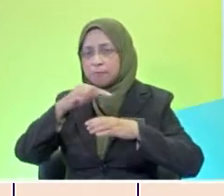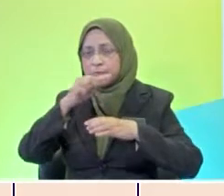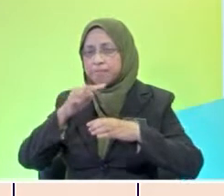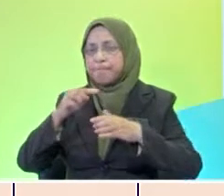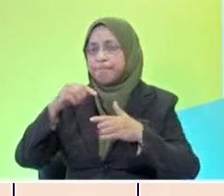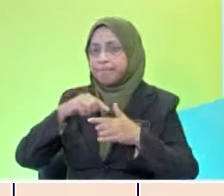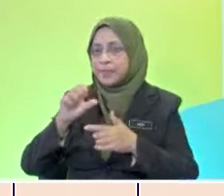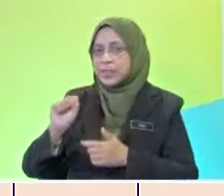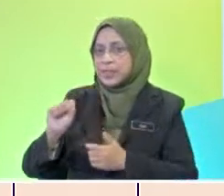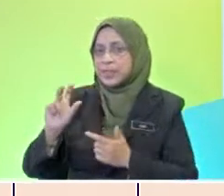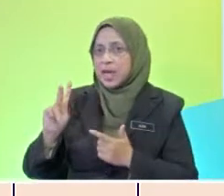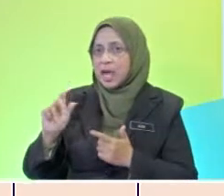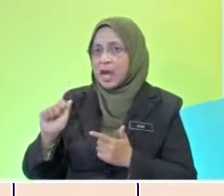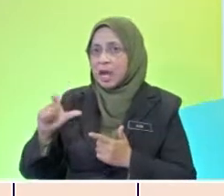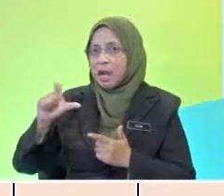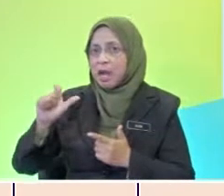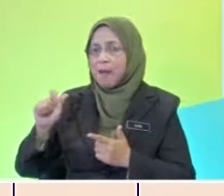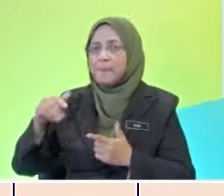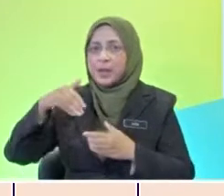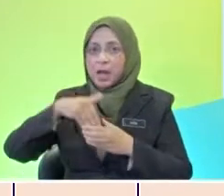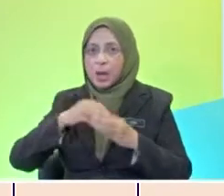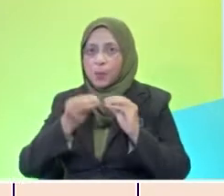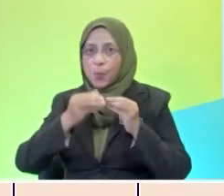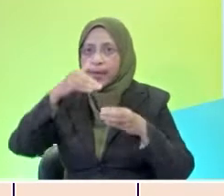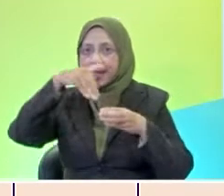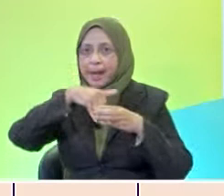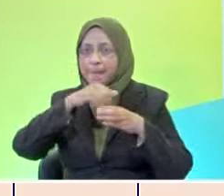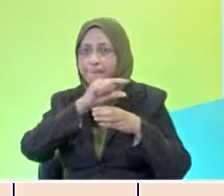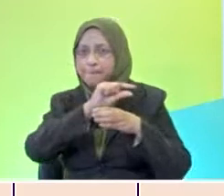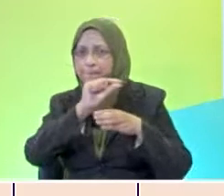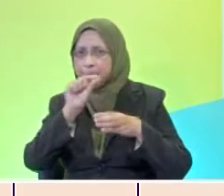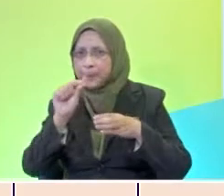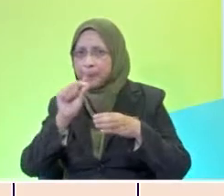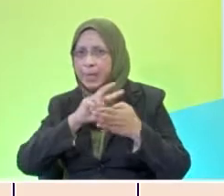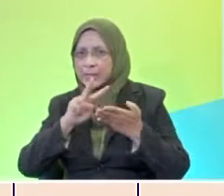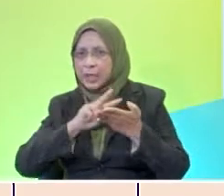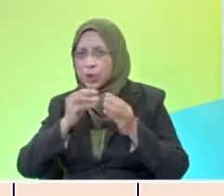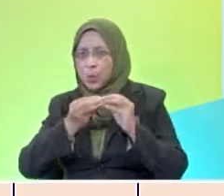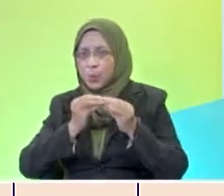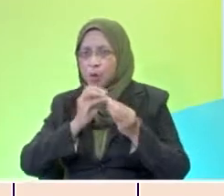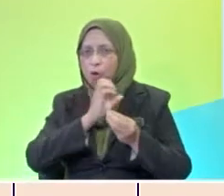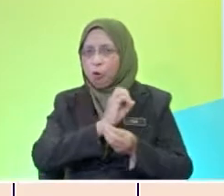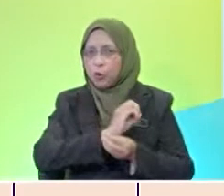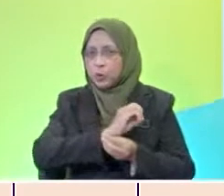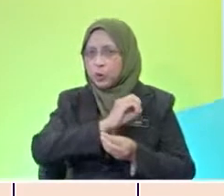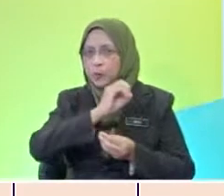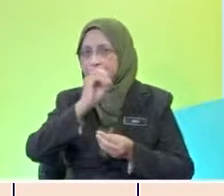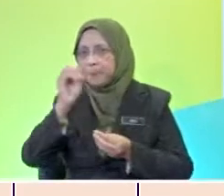skala dalam, yang berada di bahagian dalam. Okey, kita akan tengok bacaan nombornya dia bermula daripada sifar